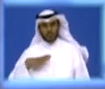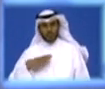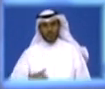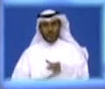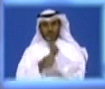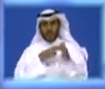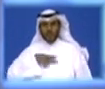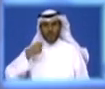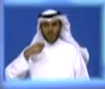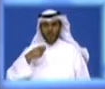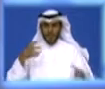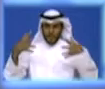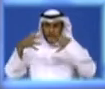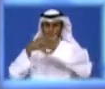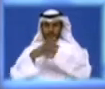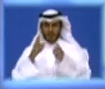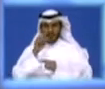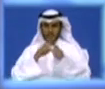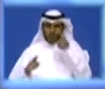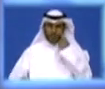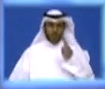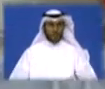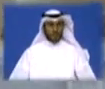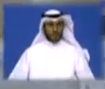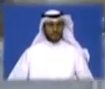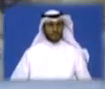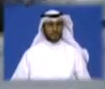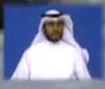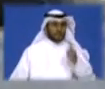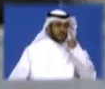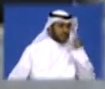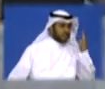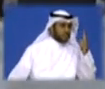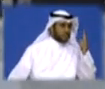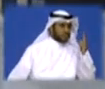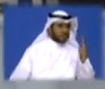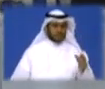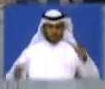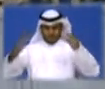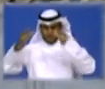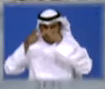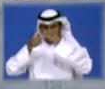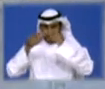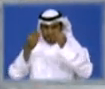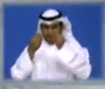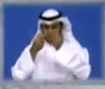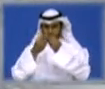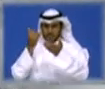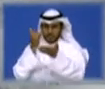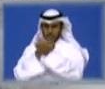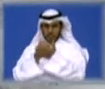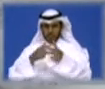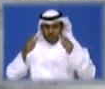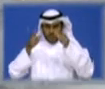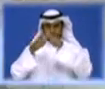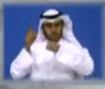جابر مبارك الحمد الصباح رئيسي مجلس الوزراء محمد مجلس الوزراء في مستهل الاجتماعي على رساله الموجهه لحضره